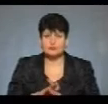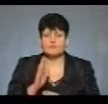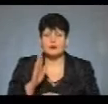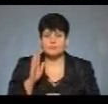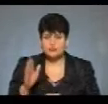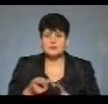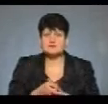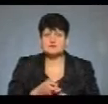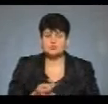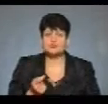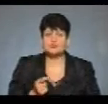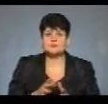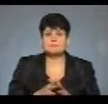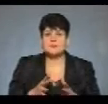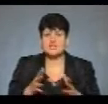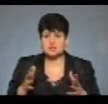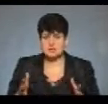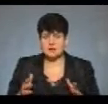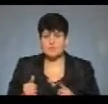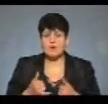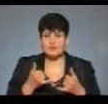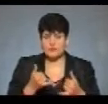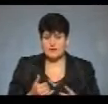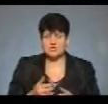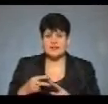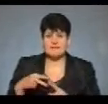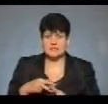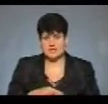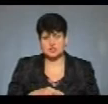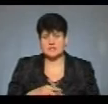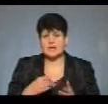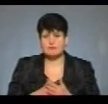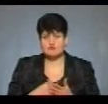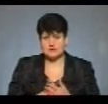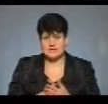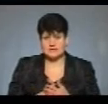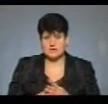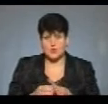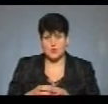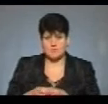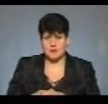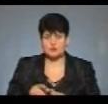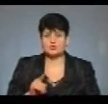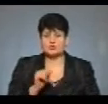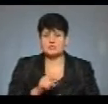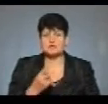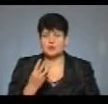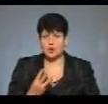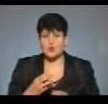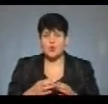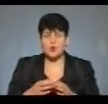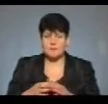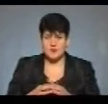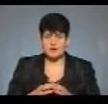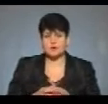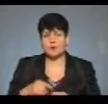у зв'язку із збільшенням повноважень і навантаження на бюджети даних громад. Щодо цих трьох громад конкретно,